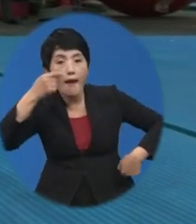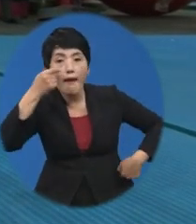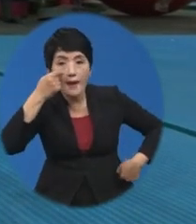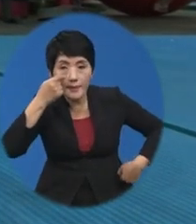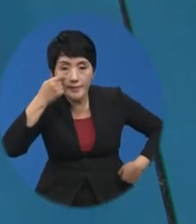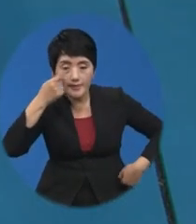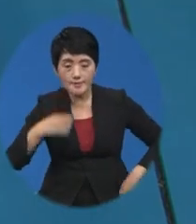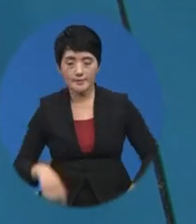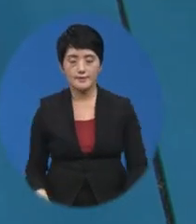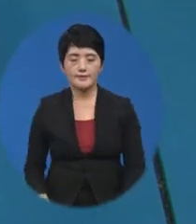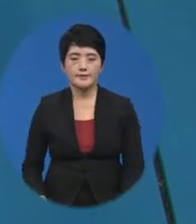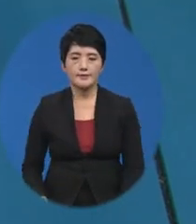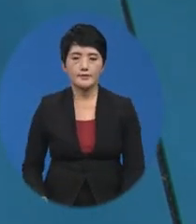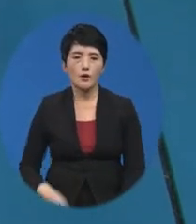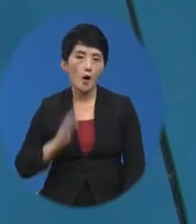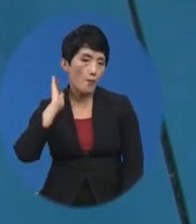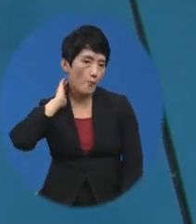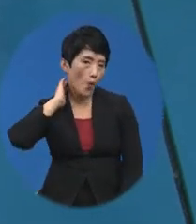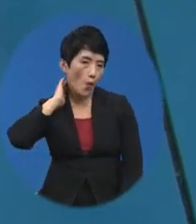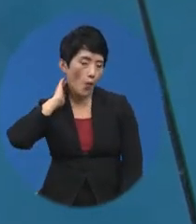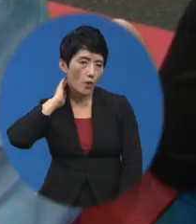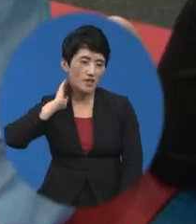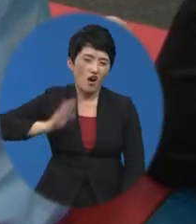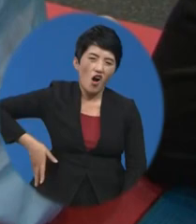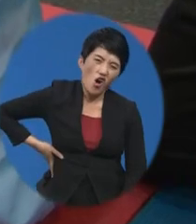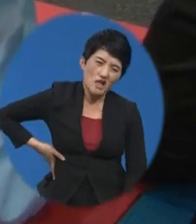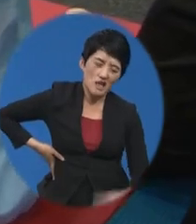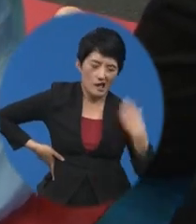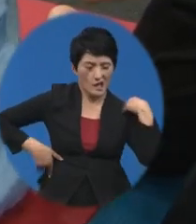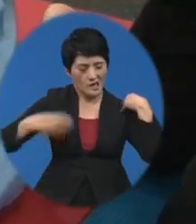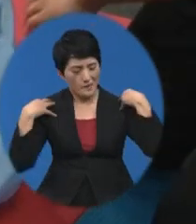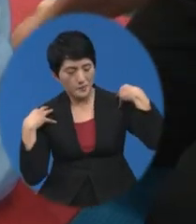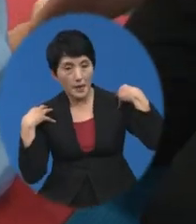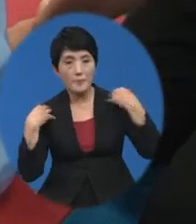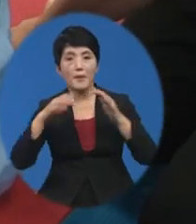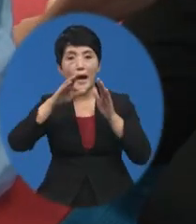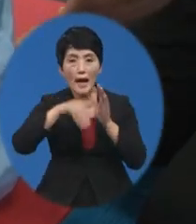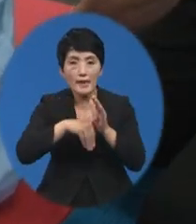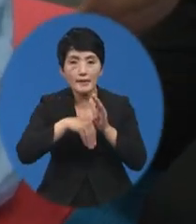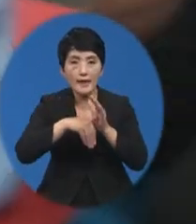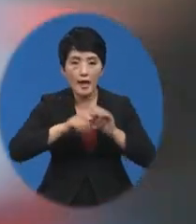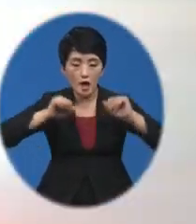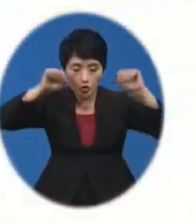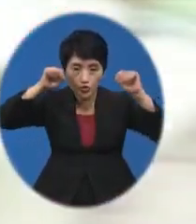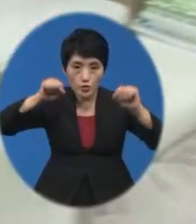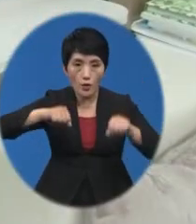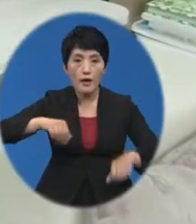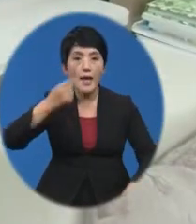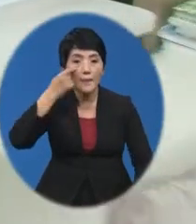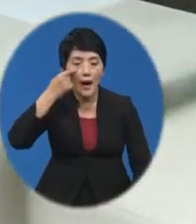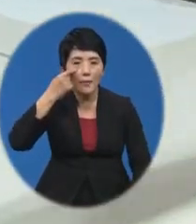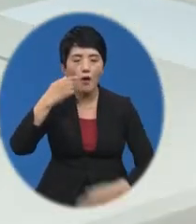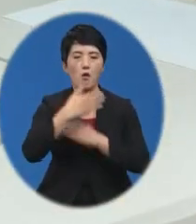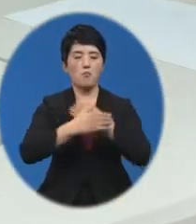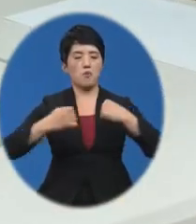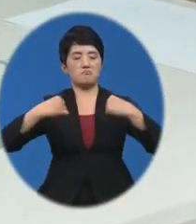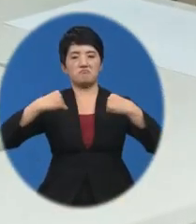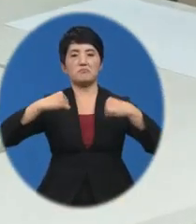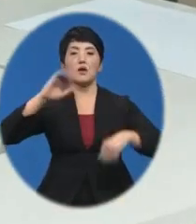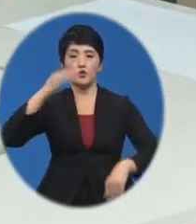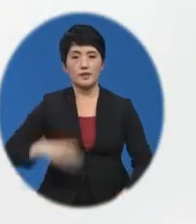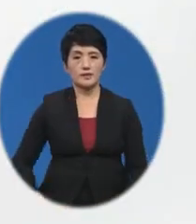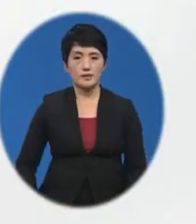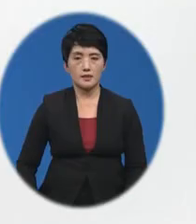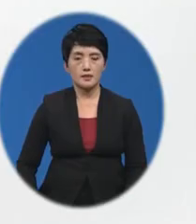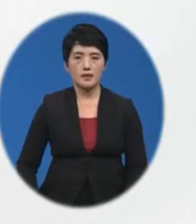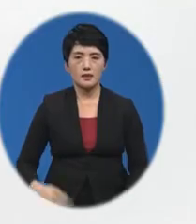가능하고요. 목이나 허리, 어깨가 뻐근할 때 수시로 해주면 도움이 됩니다. 허리 건강을 위협하는